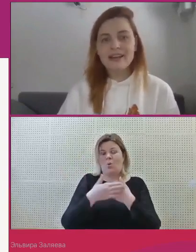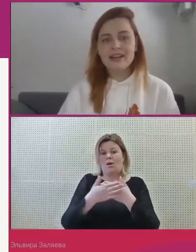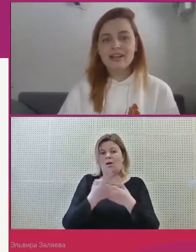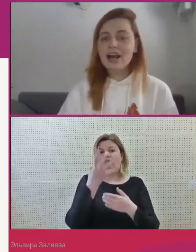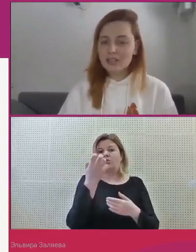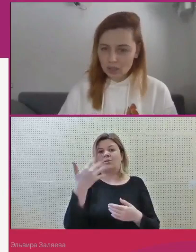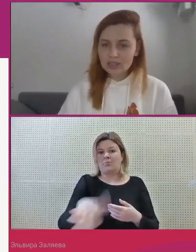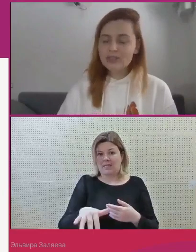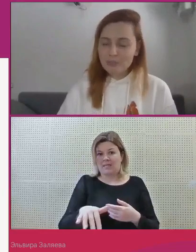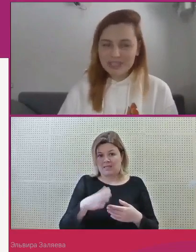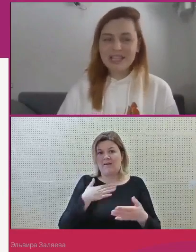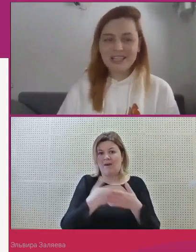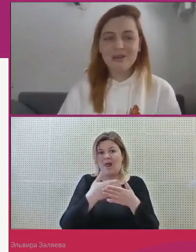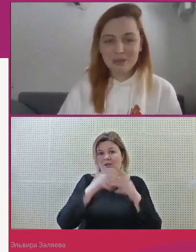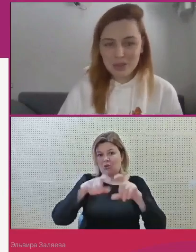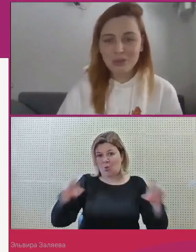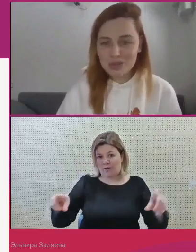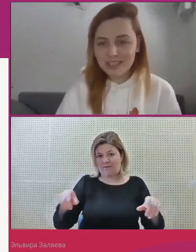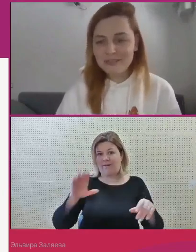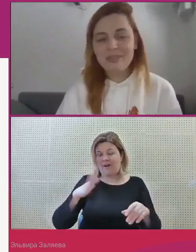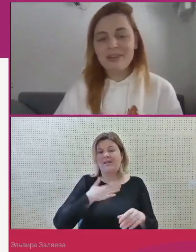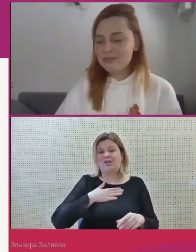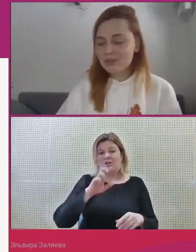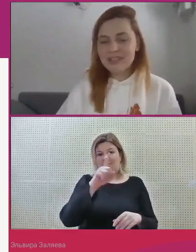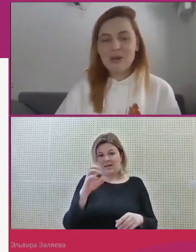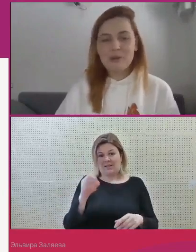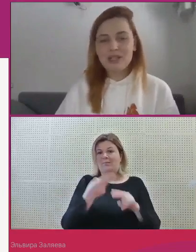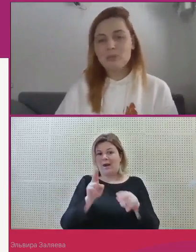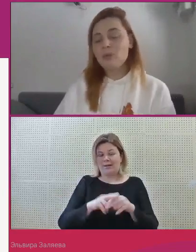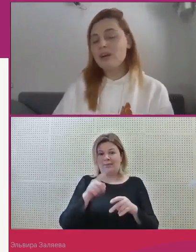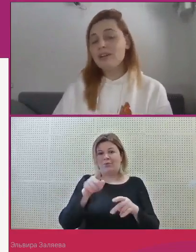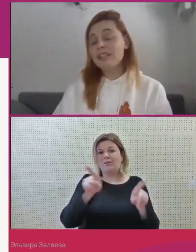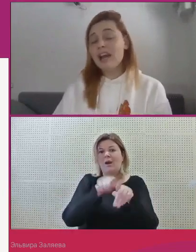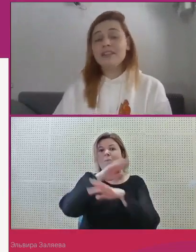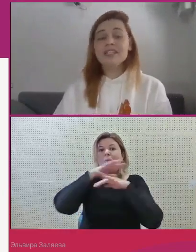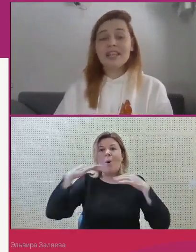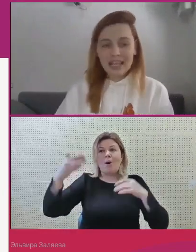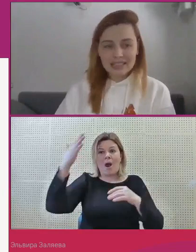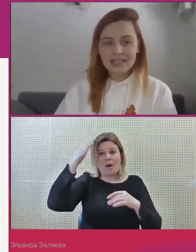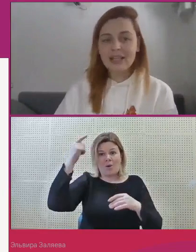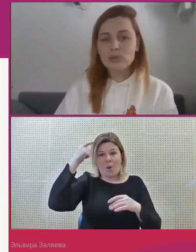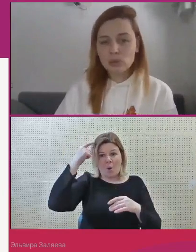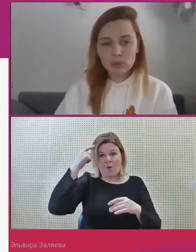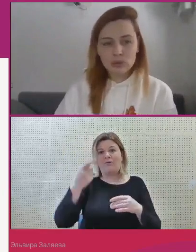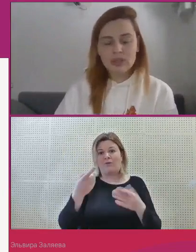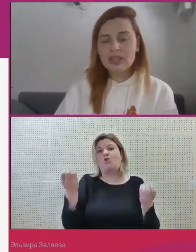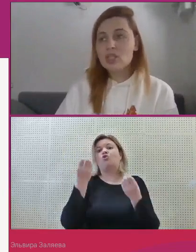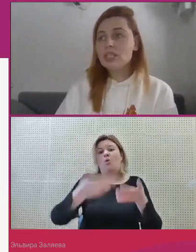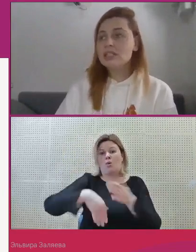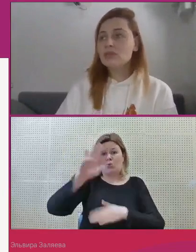– а 450 голов еще лучше. Вот. Поэтому я настоятельно